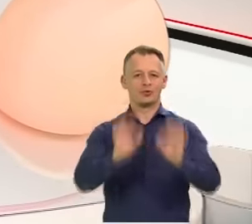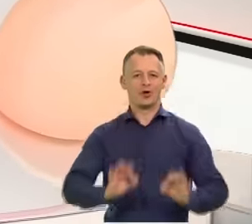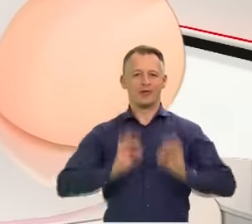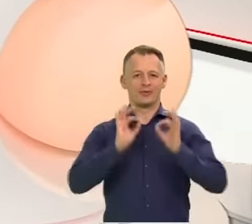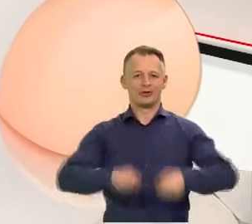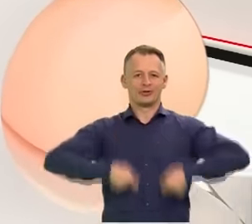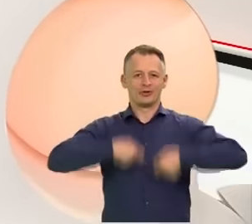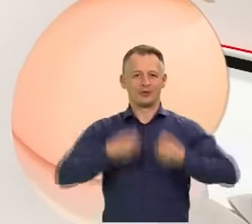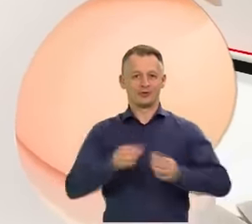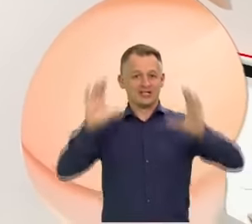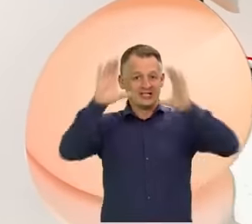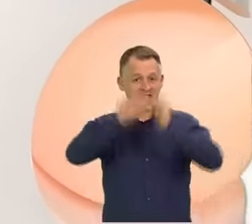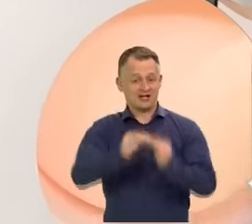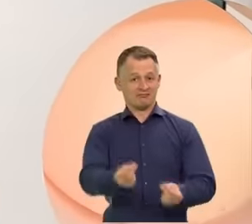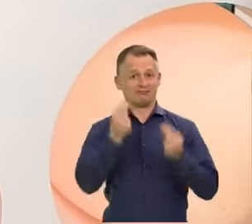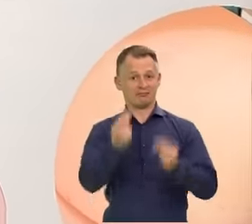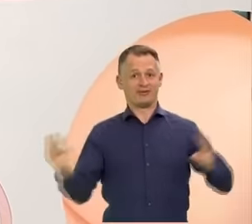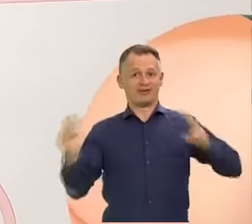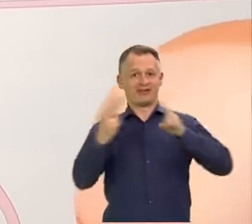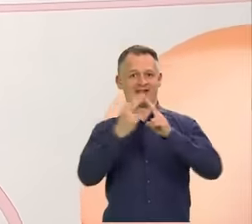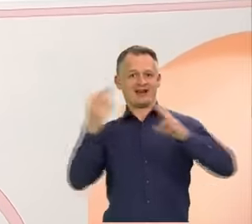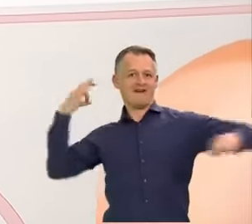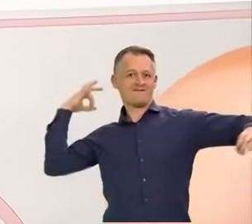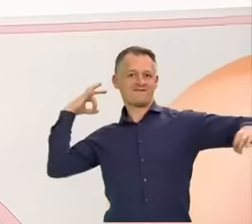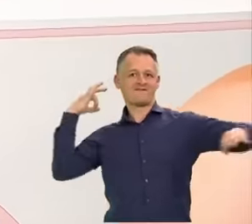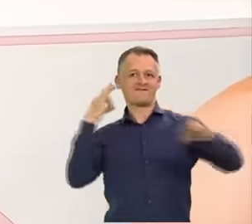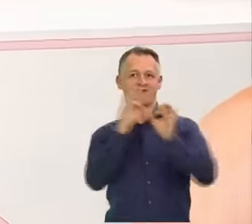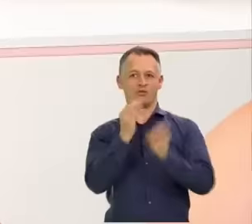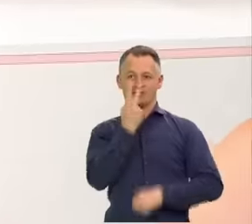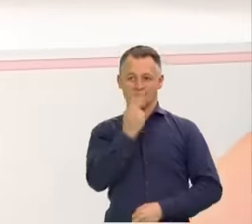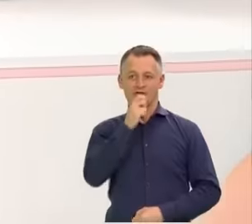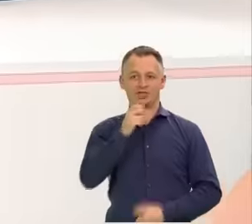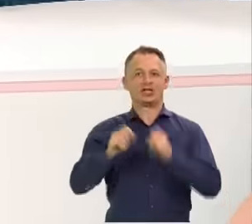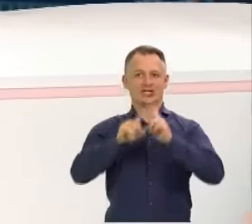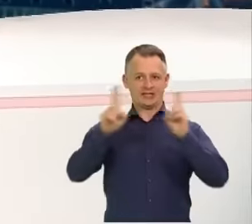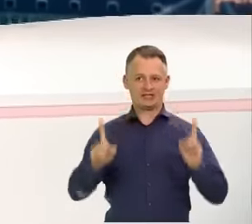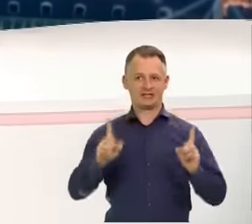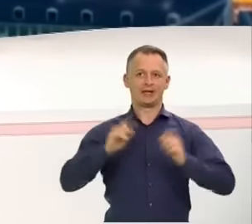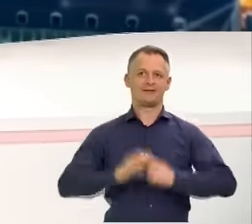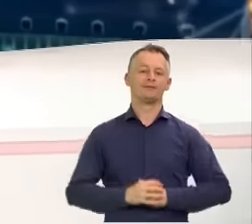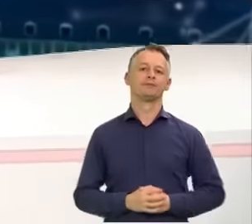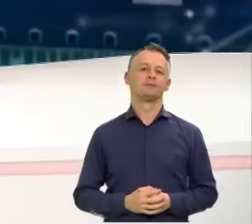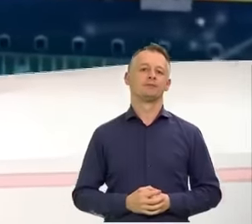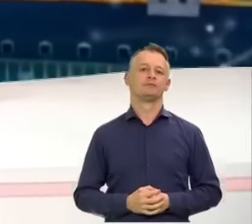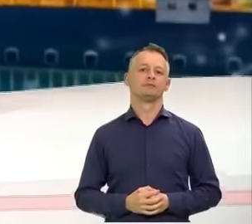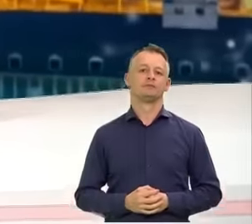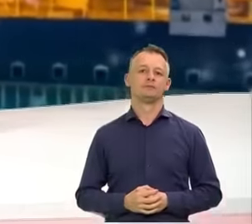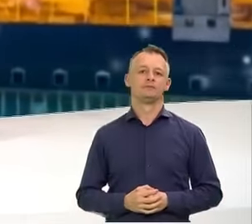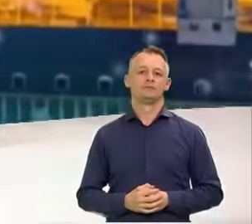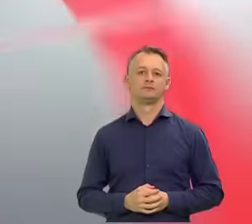Doamnelor și domnilor, bună seara! Sunt Ioana Maria Moldovan, bun găsit la Focus. Iată care sunt cele mai importante știri ale zilei.